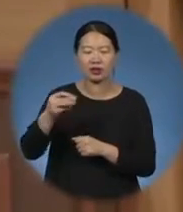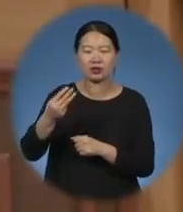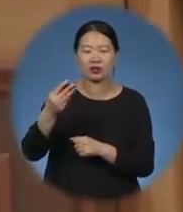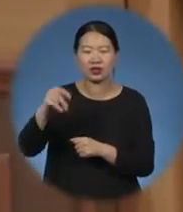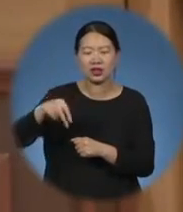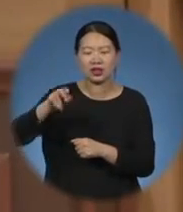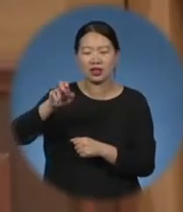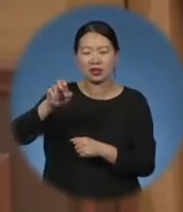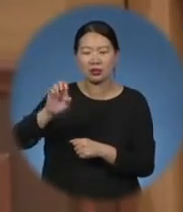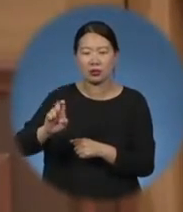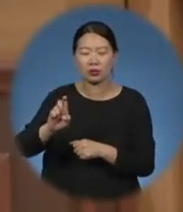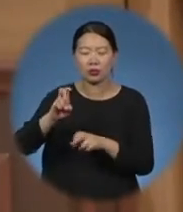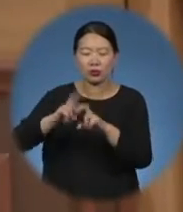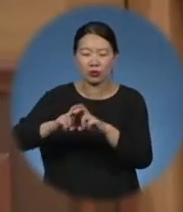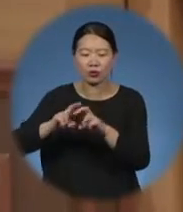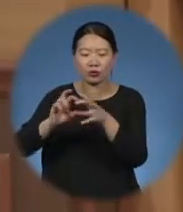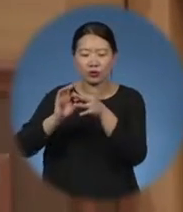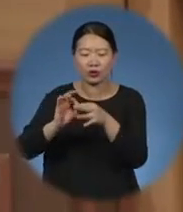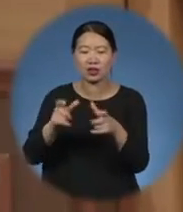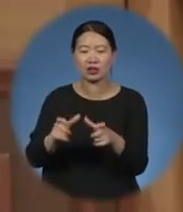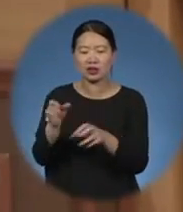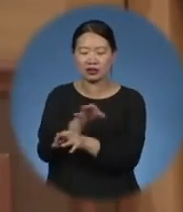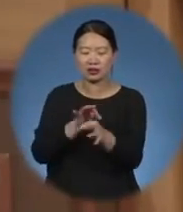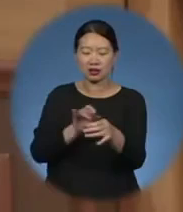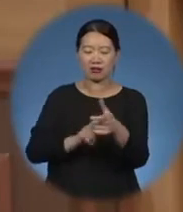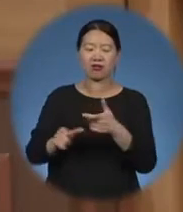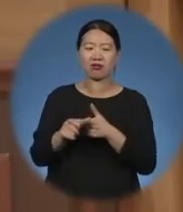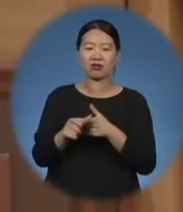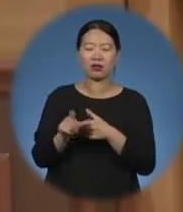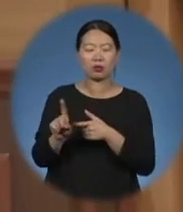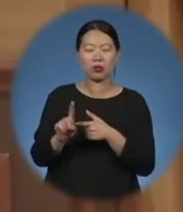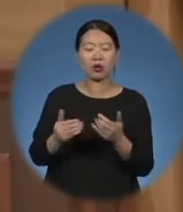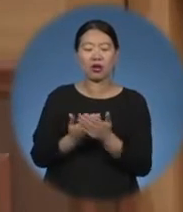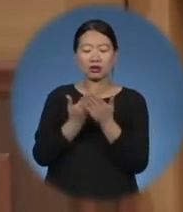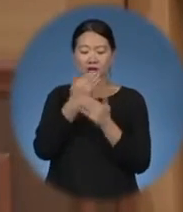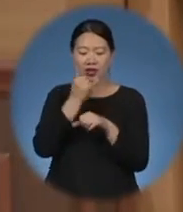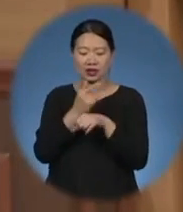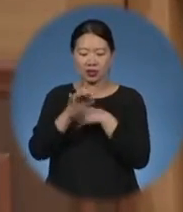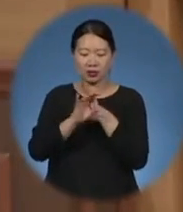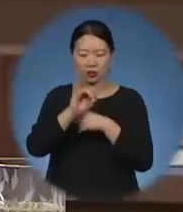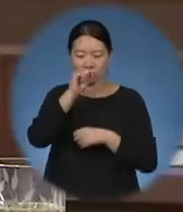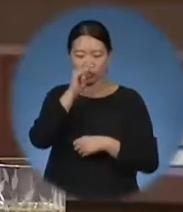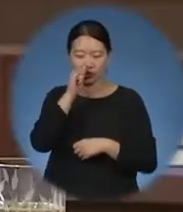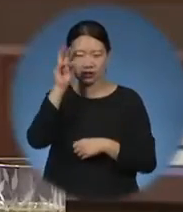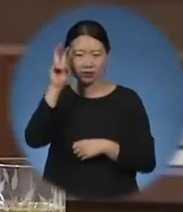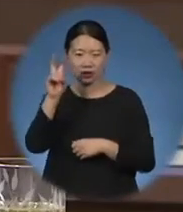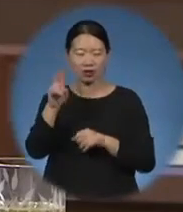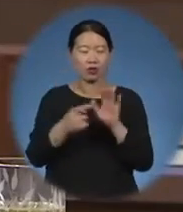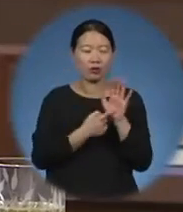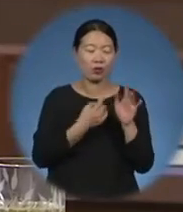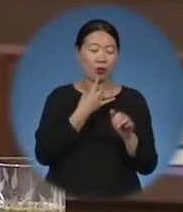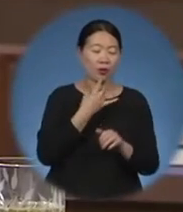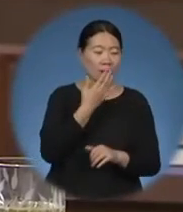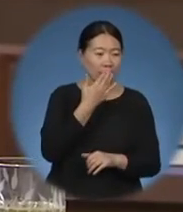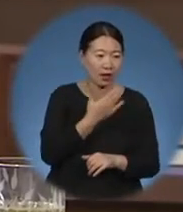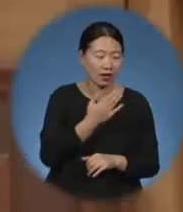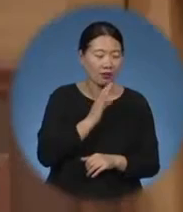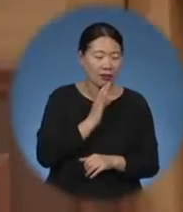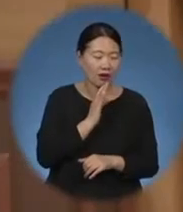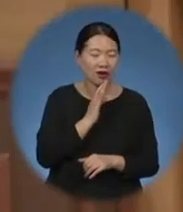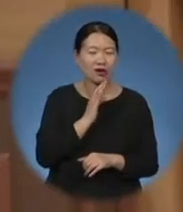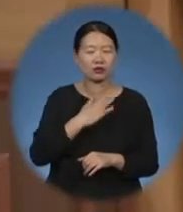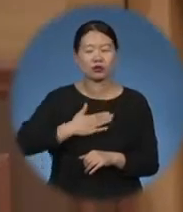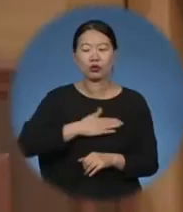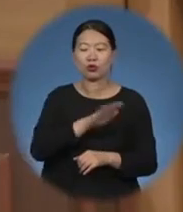플랫폼을 통해서 지역 경제가 조금 더 활성화될 수 있다면 그 좋지 않겠습니까? 그냥 홍보만 해주는 거죠, 그거는. 저희들 통해서.